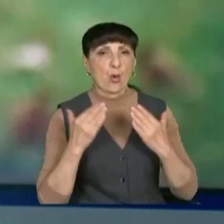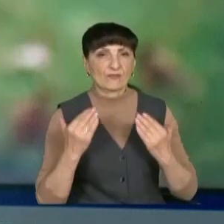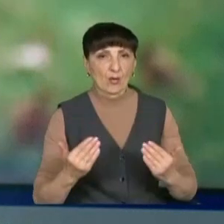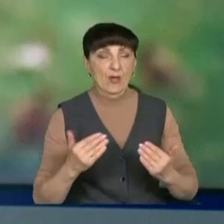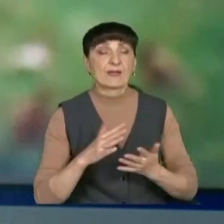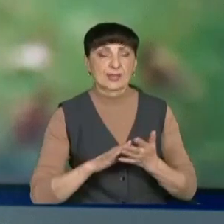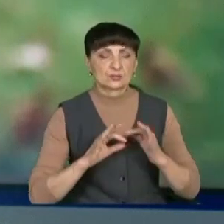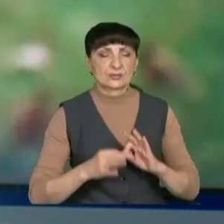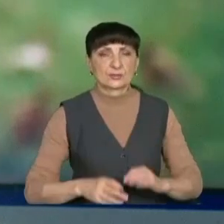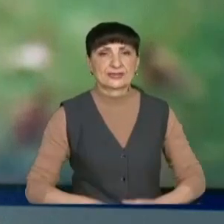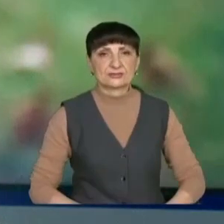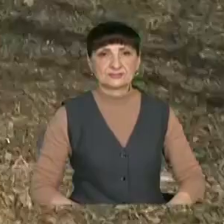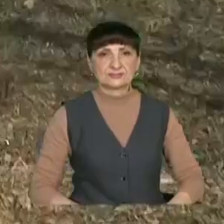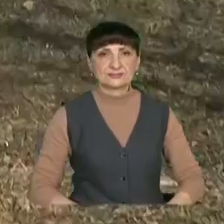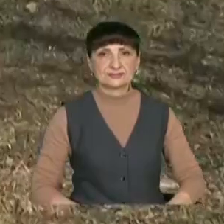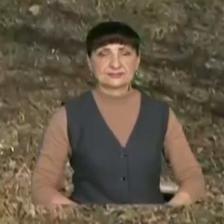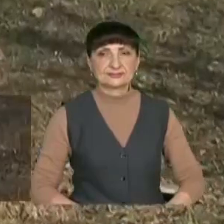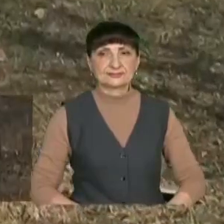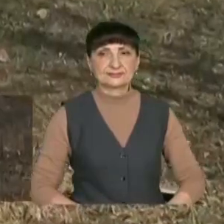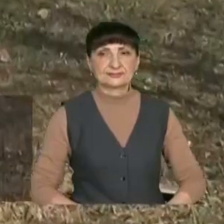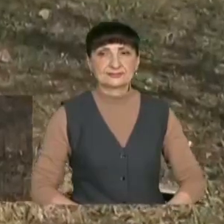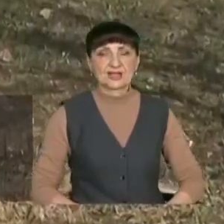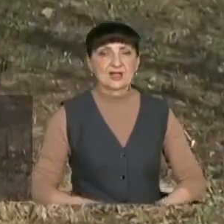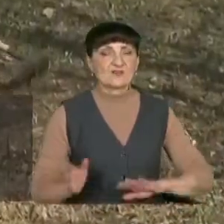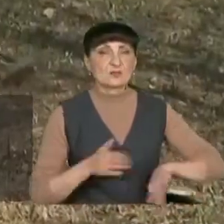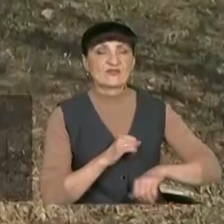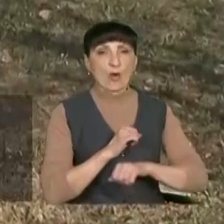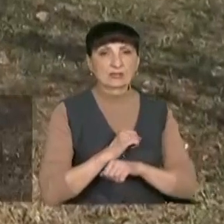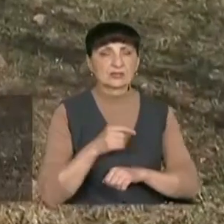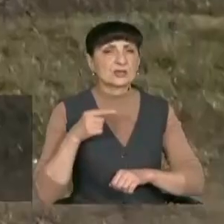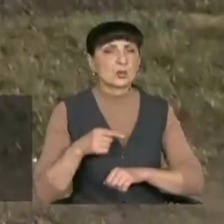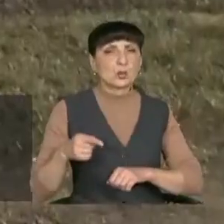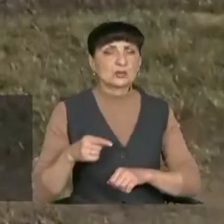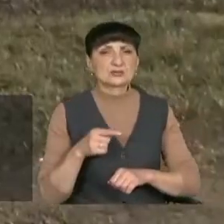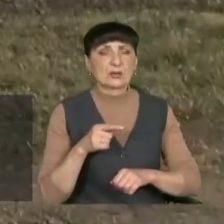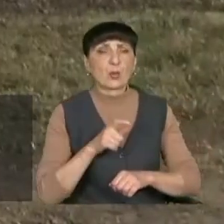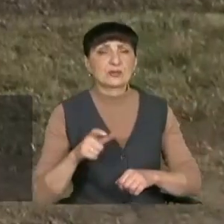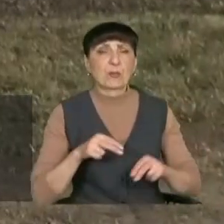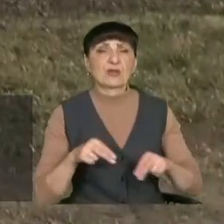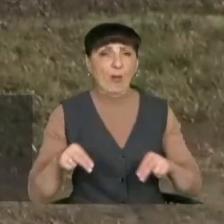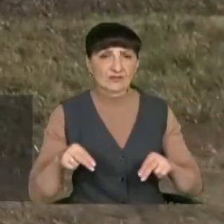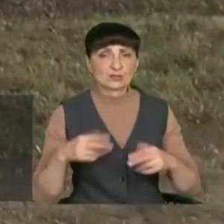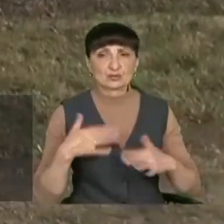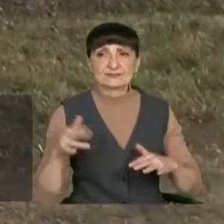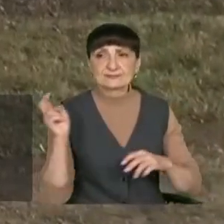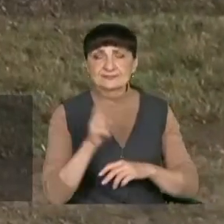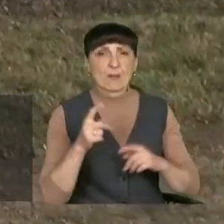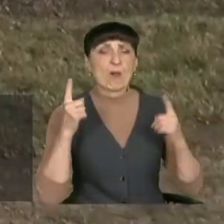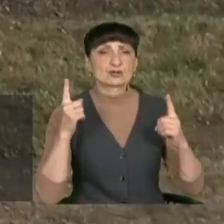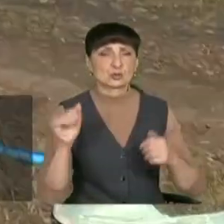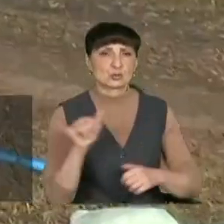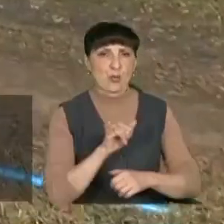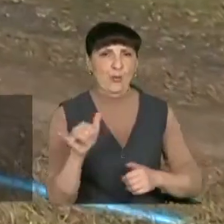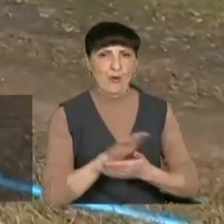Алина с подробностями. В минувшие выходные тысячи жителей Петропавловска отложили дела и вышли на масштабный